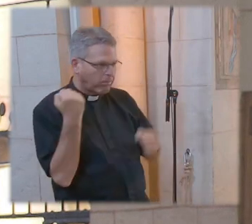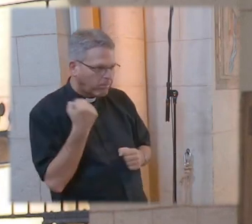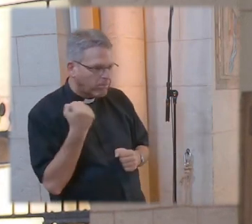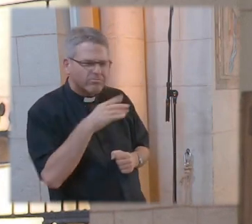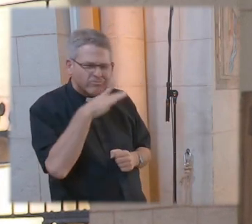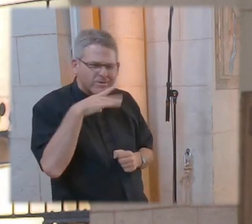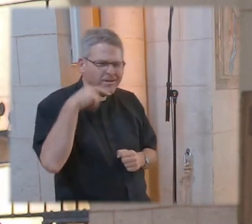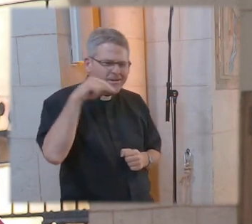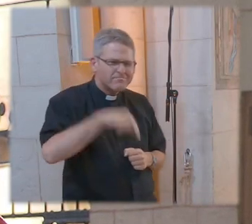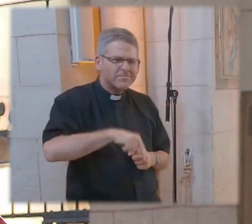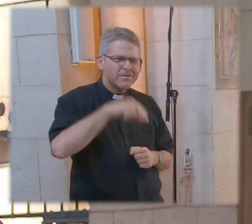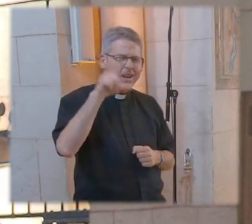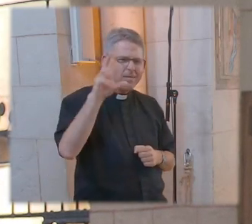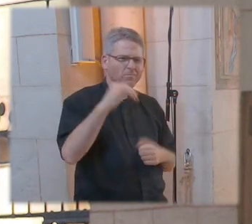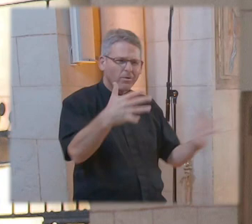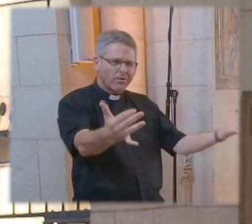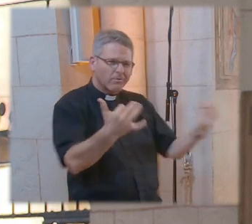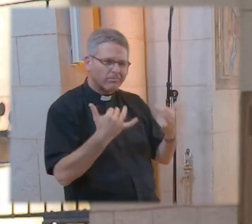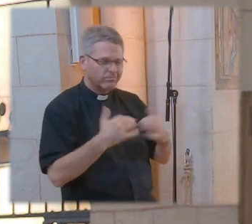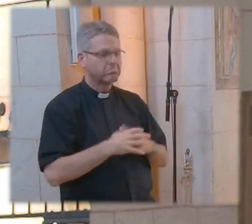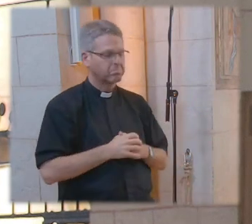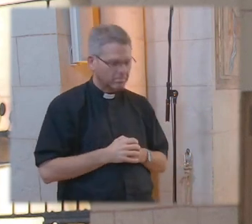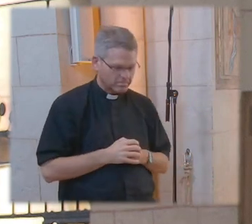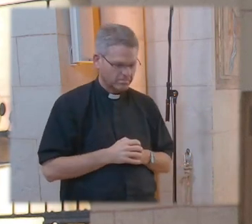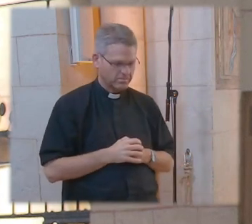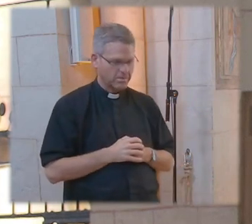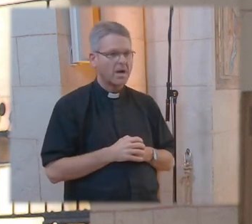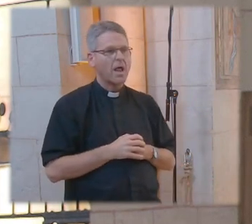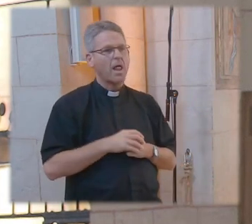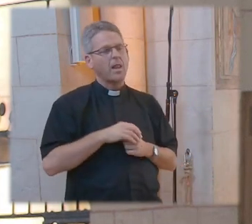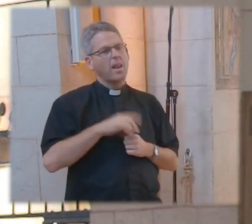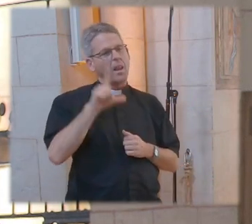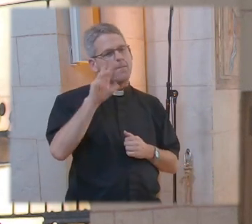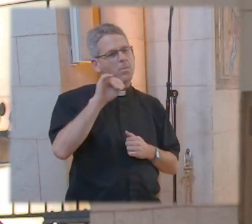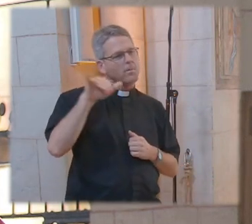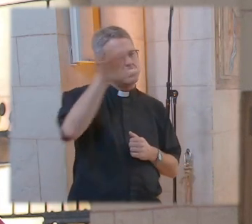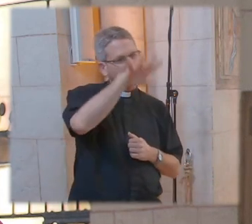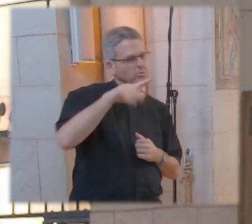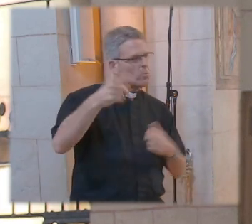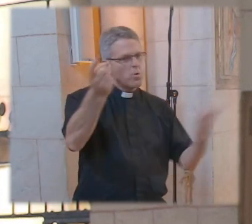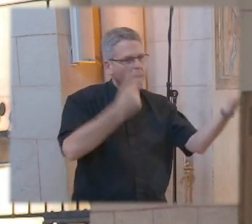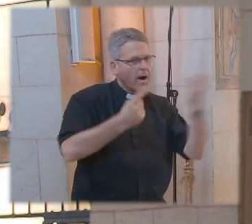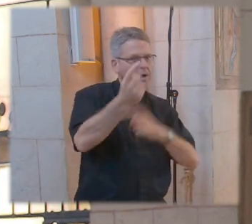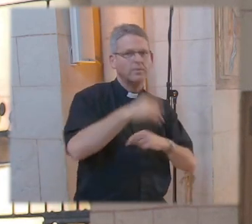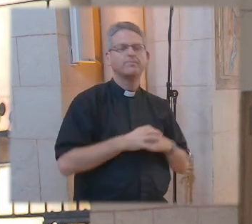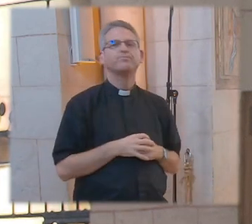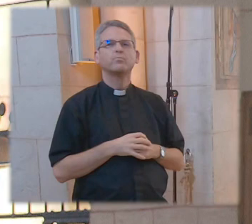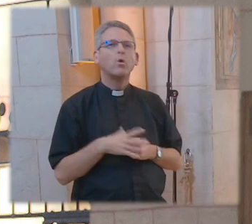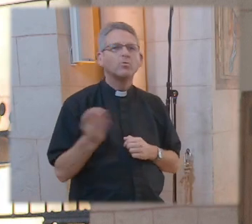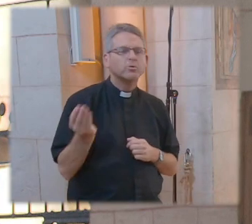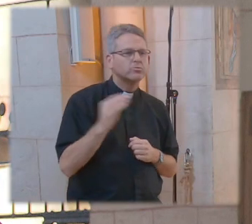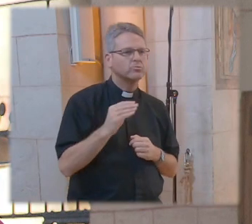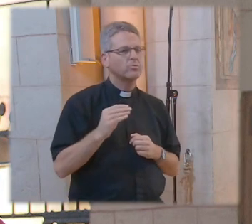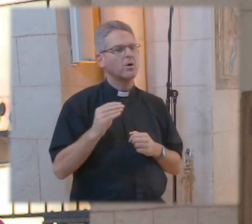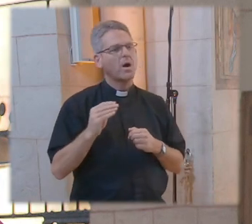sind. Aus der ganzen Diözese, aus dem Westerwald, der Heimat